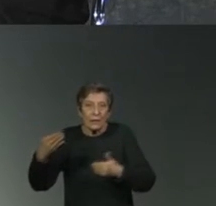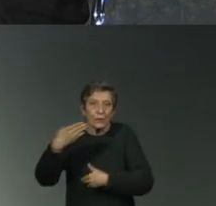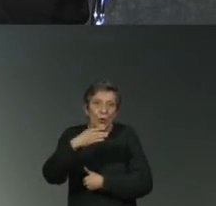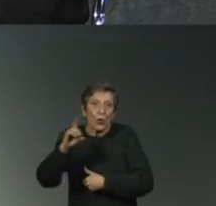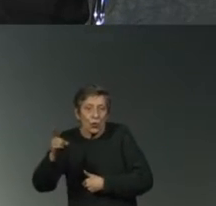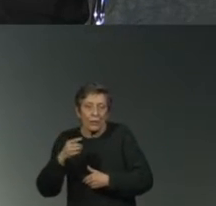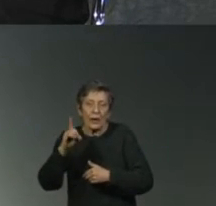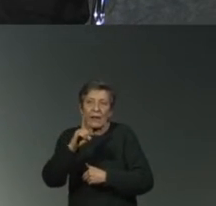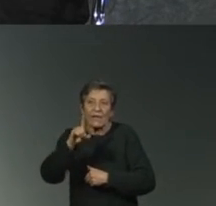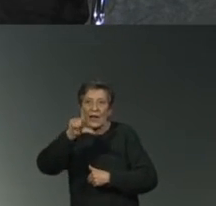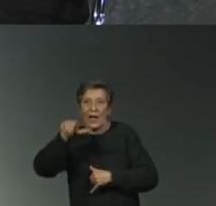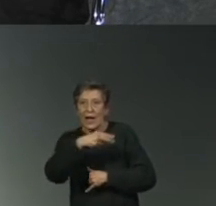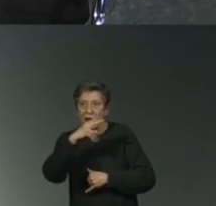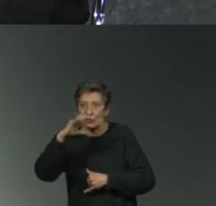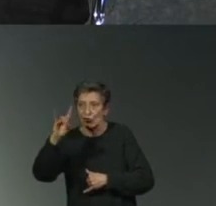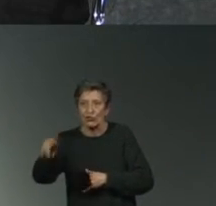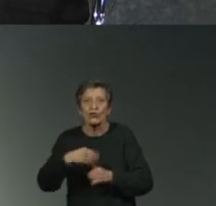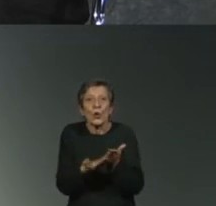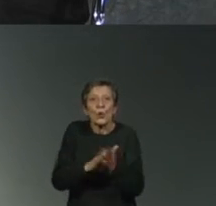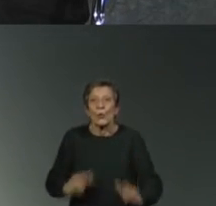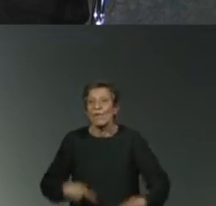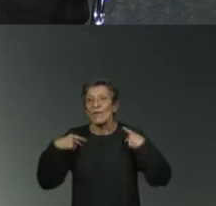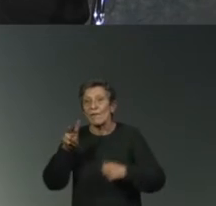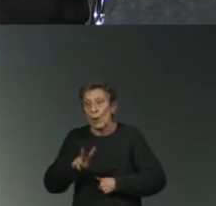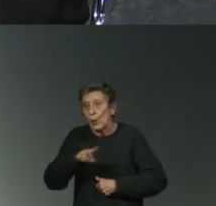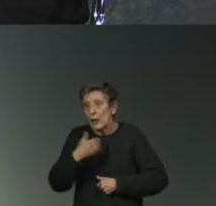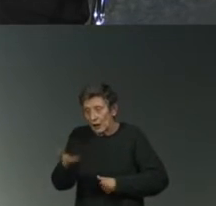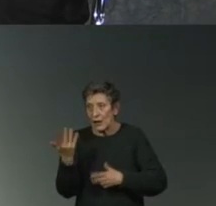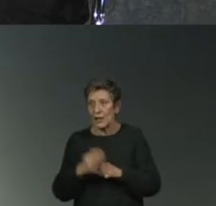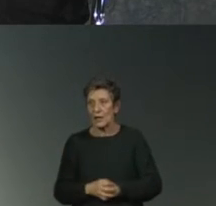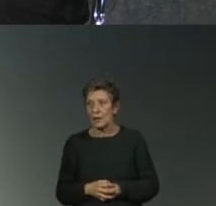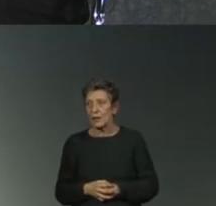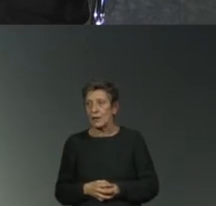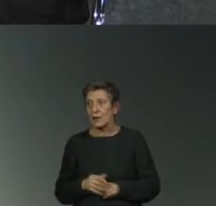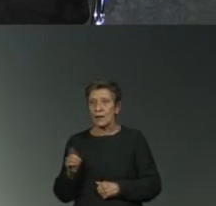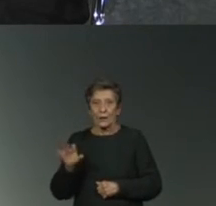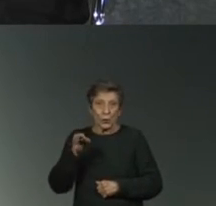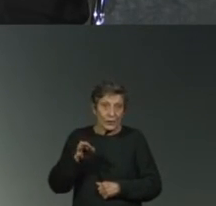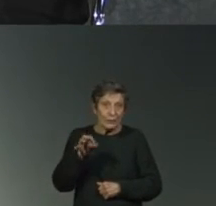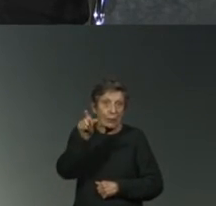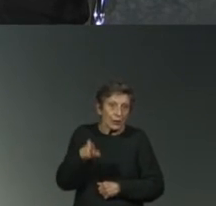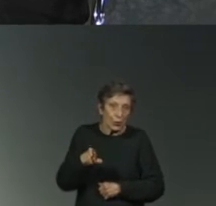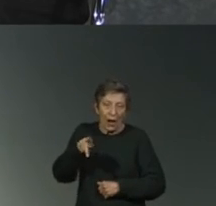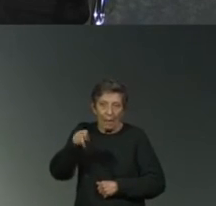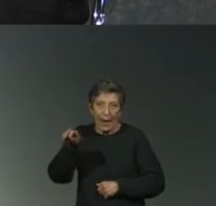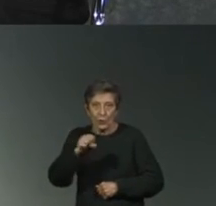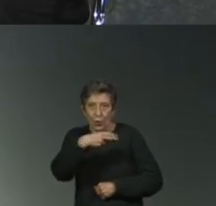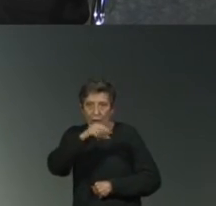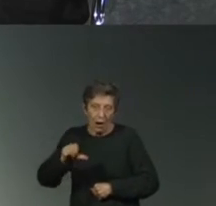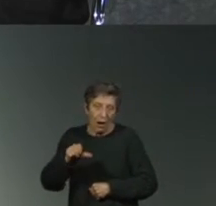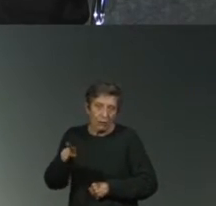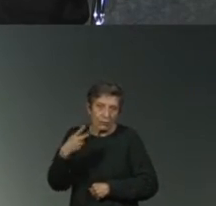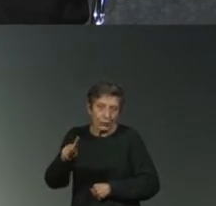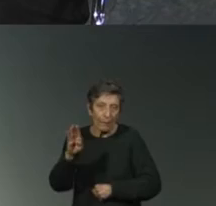David Lynch, La double vie de Véronique de Kieślowski. Persona de Bergman. Persona de Bergman. Est-ce que tu avais ces